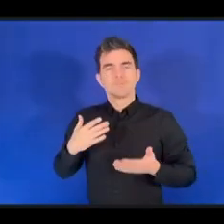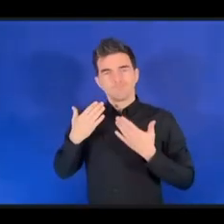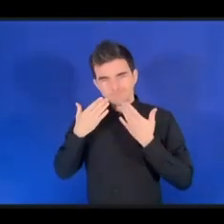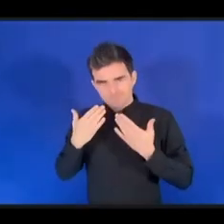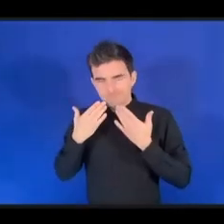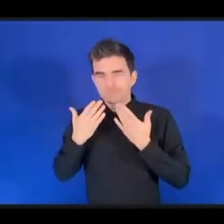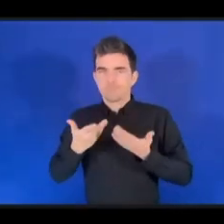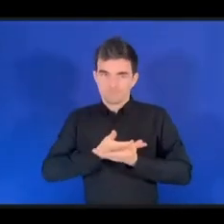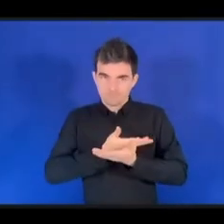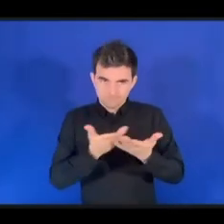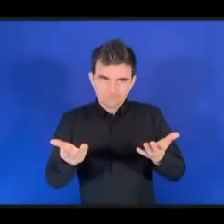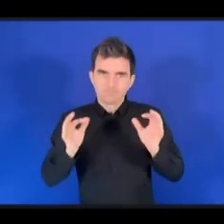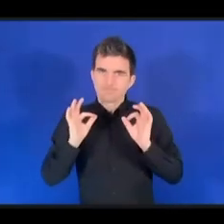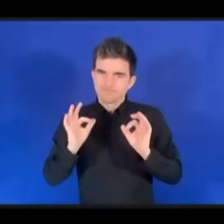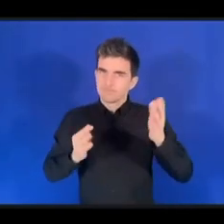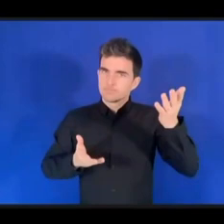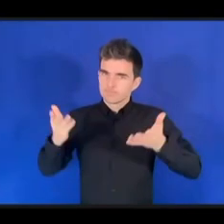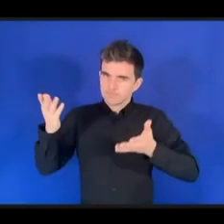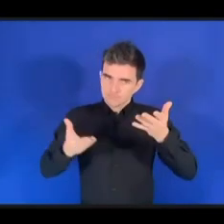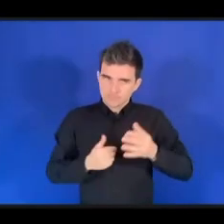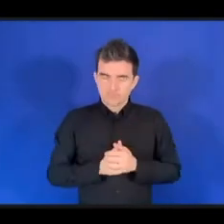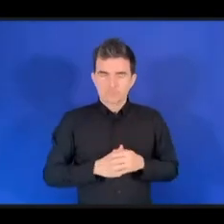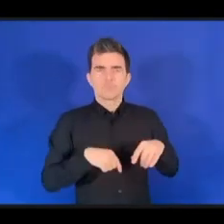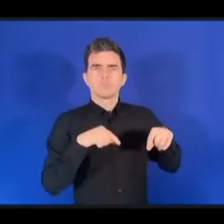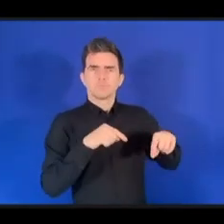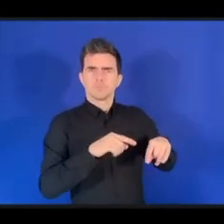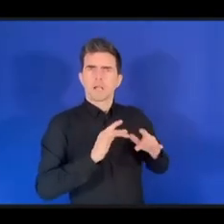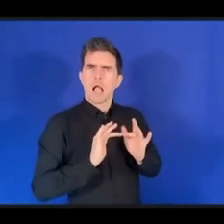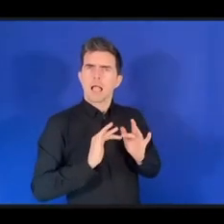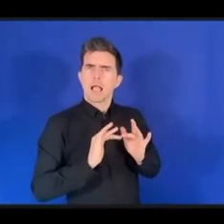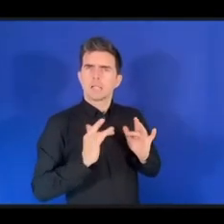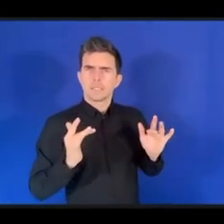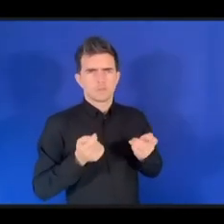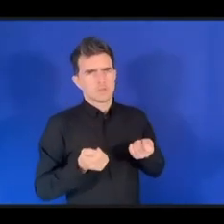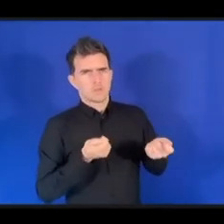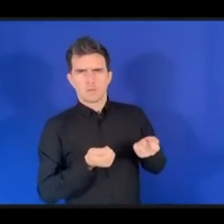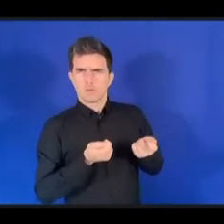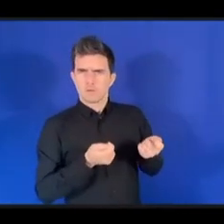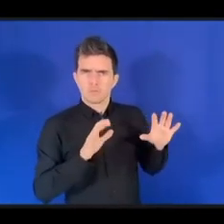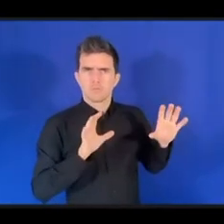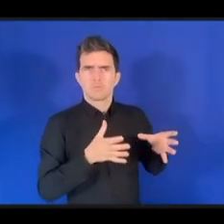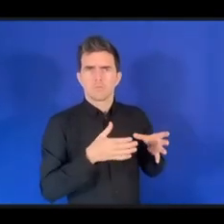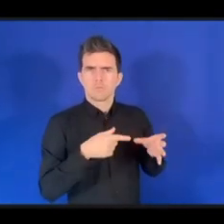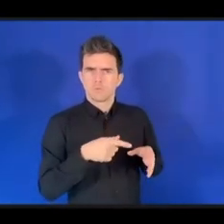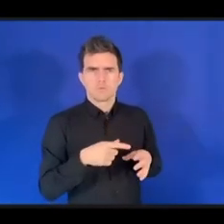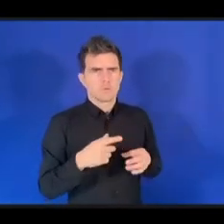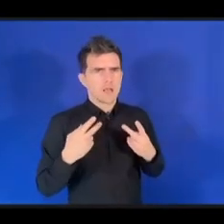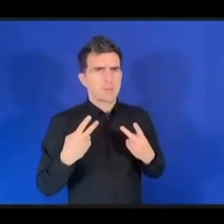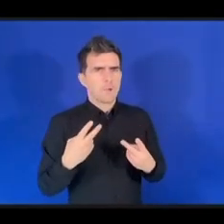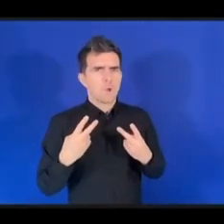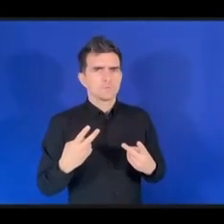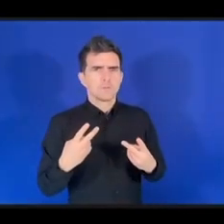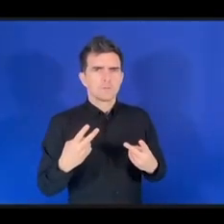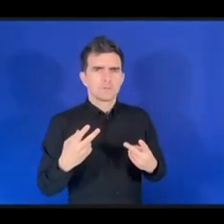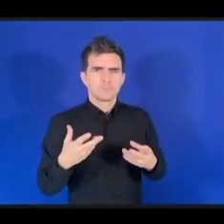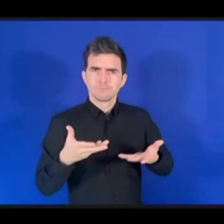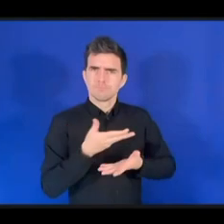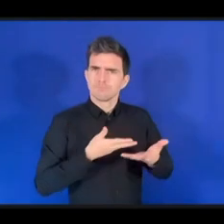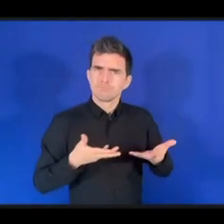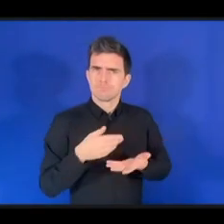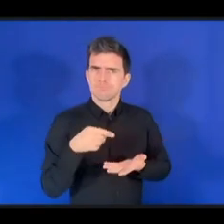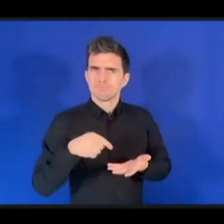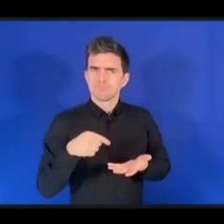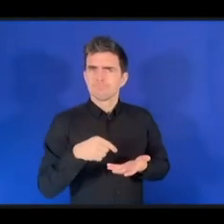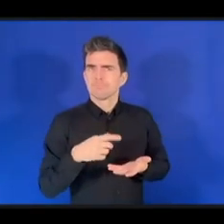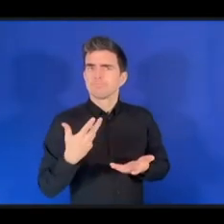你们的工作。 IGF 在互联网政策的领域呢是最重要的论